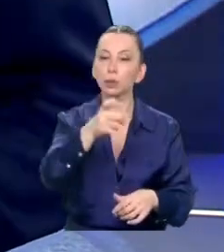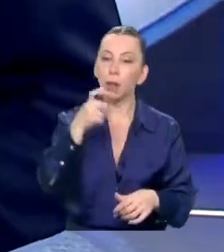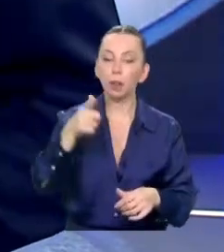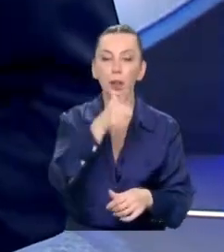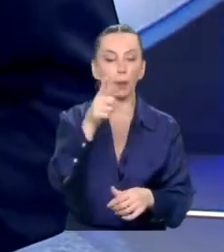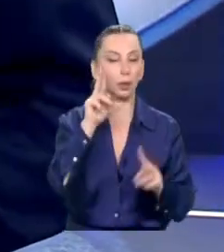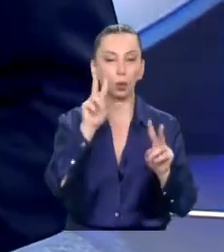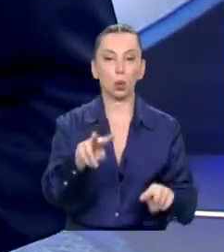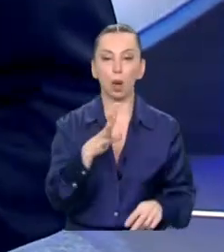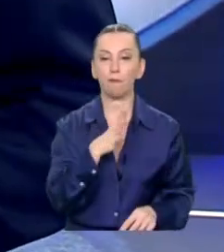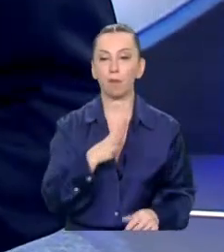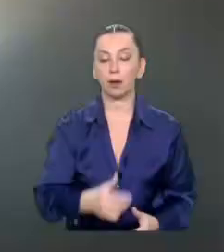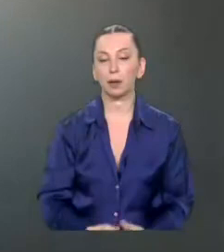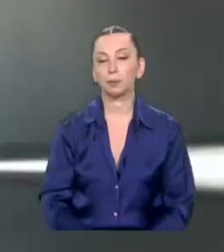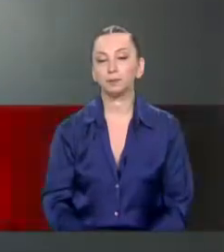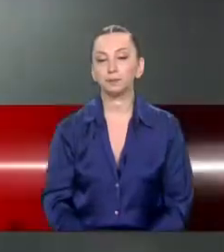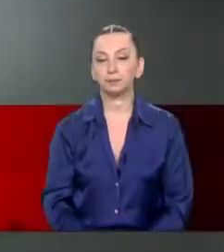kameralara yansıyanlar.